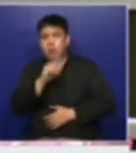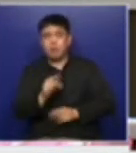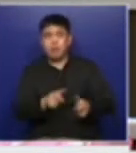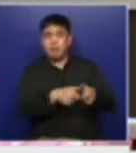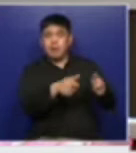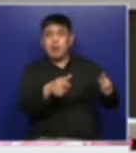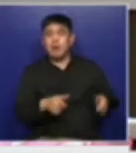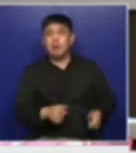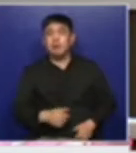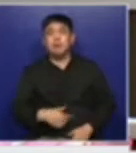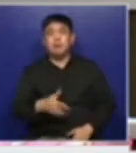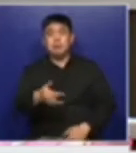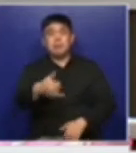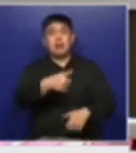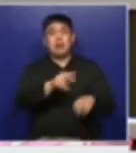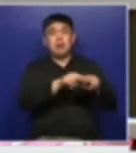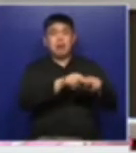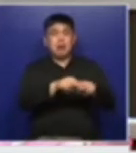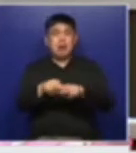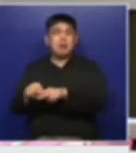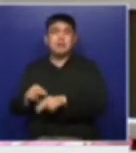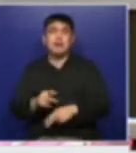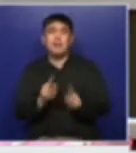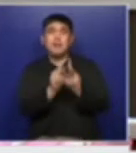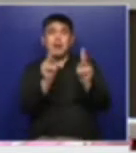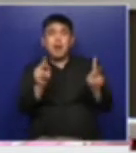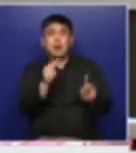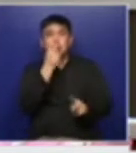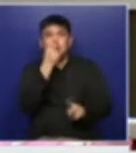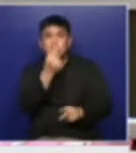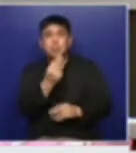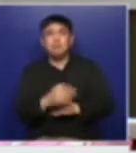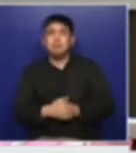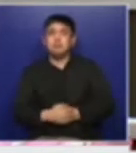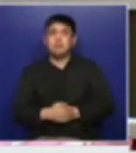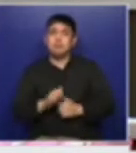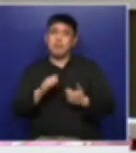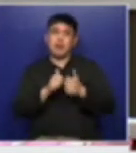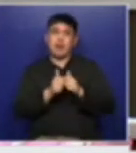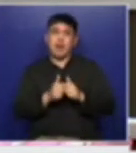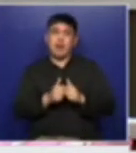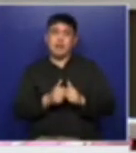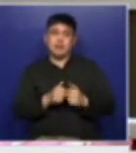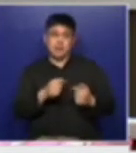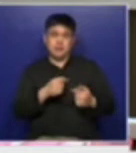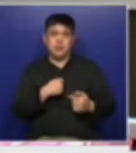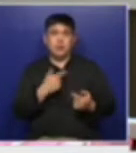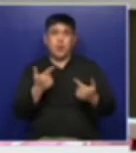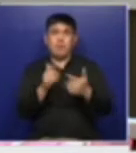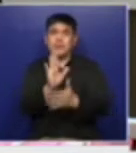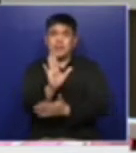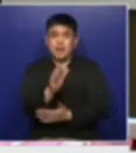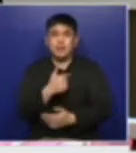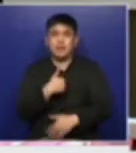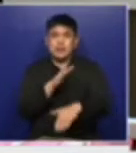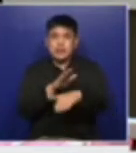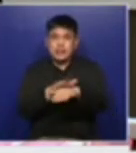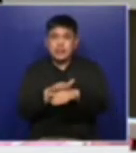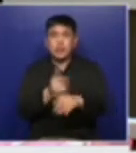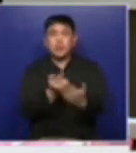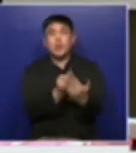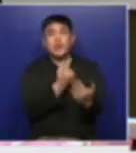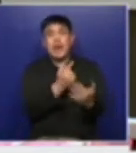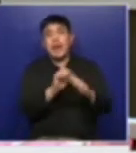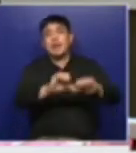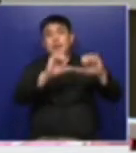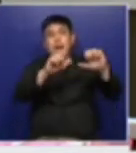าชี้แจงที่เคารพทั้งหลายอย่าโกรธผมนะครับผมกับท่านนั้นเราไม่มีเรื่องอันเคืองอะไรกันมาก่อนท่านก็มาในฐานะตัวแทนรัฐ